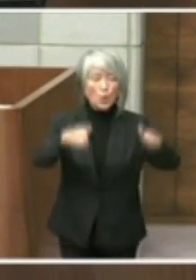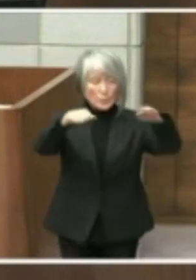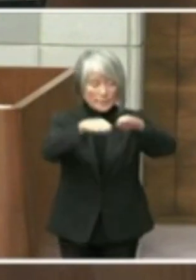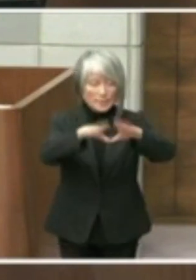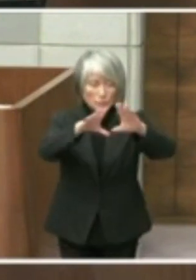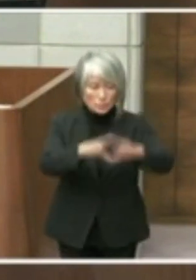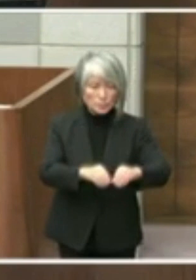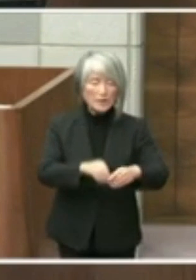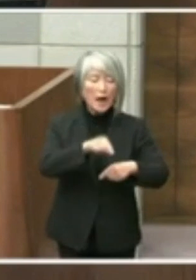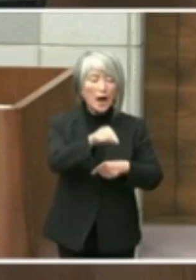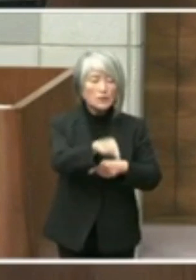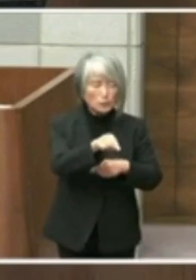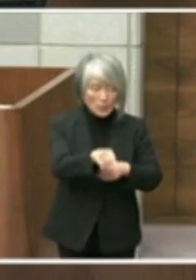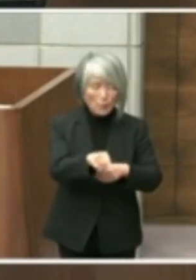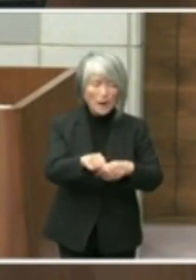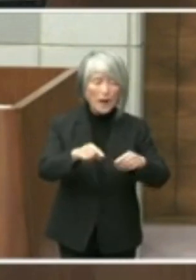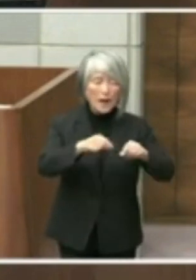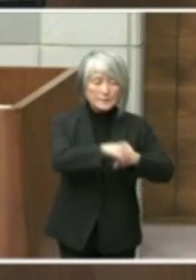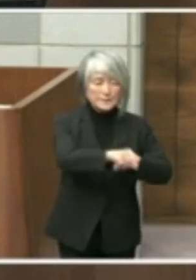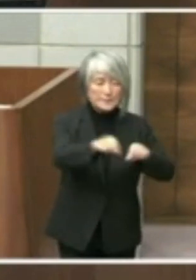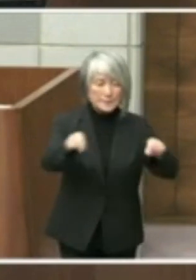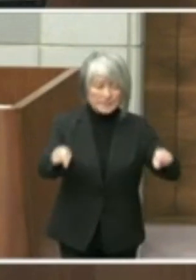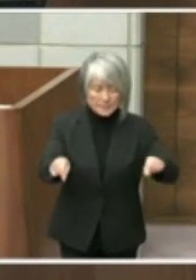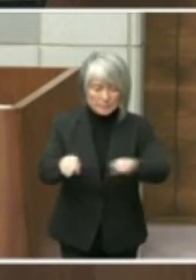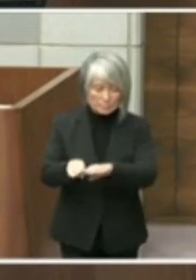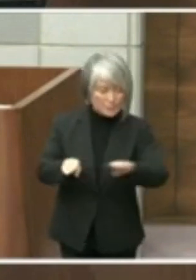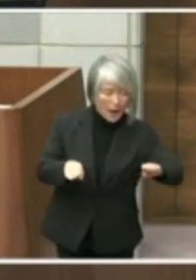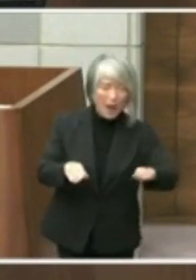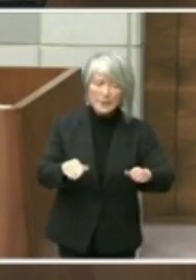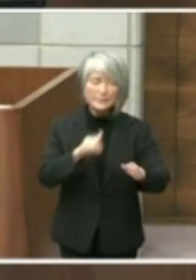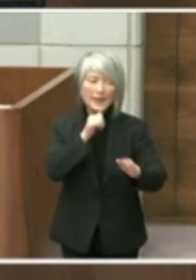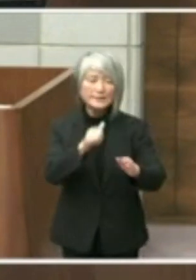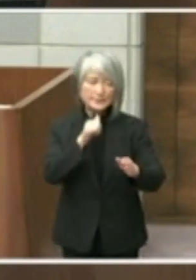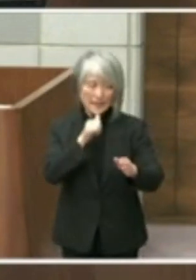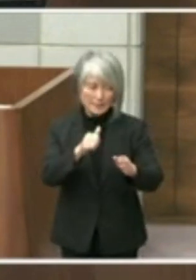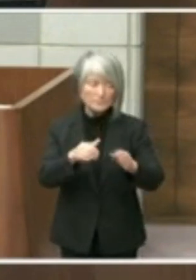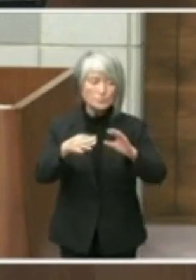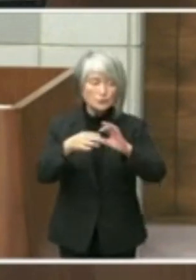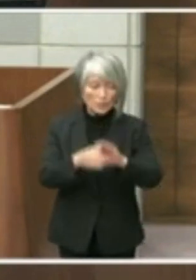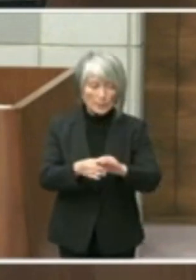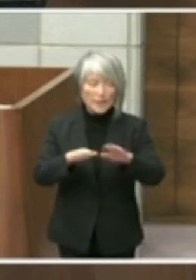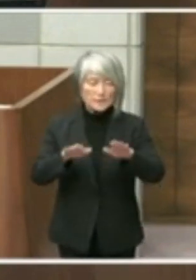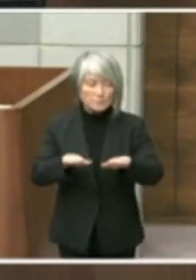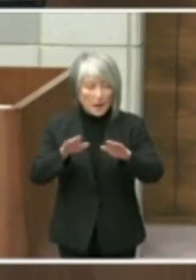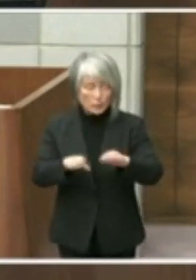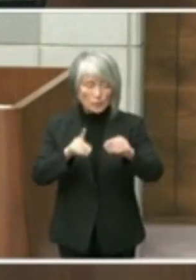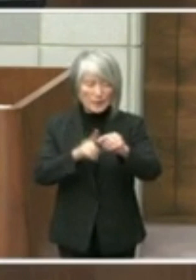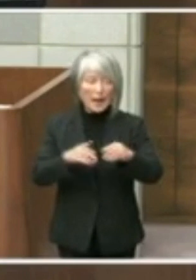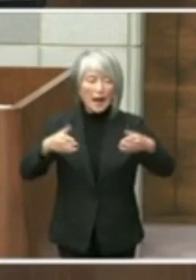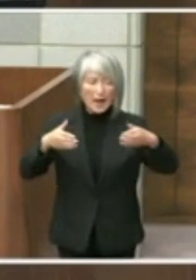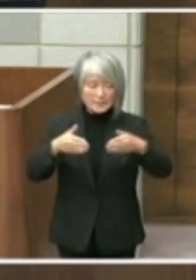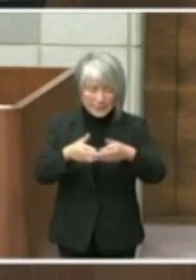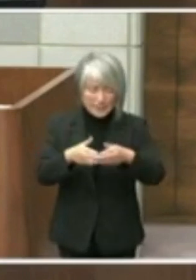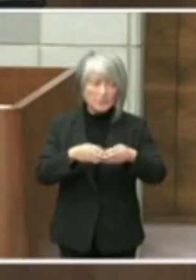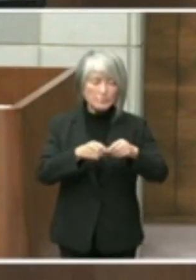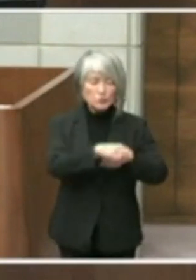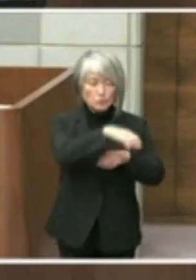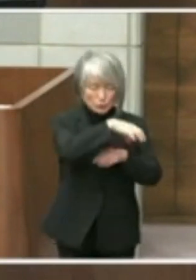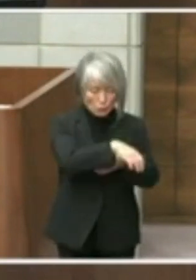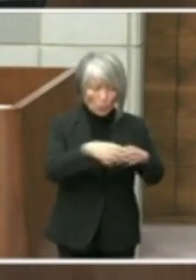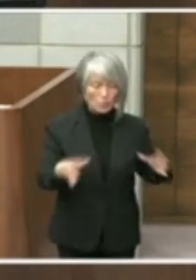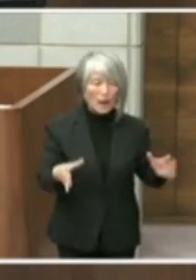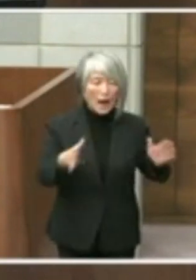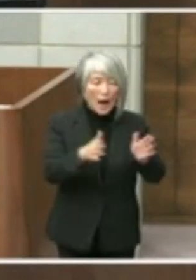地幅が不足することから、現在の中崎文書棟も合わせて除却し、その跡地へ建